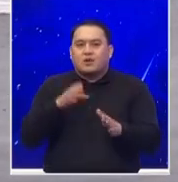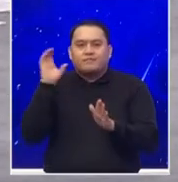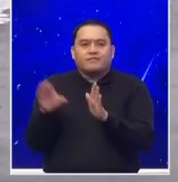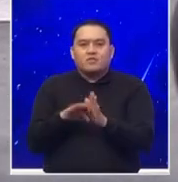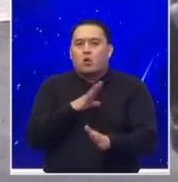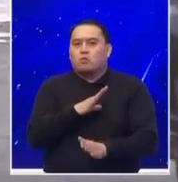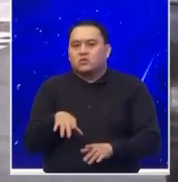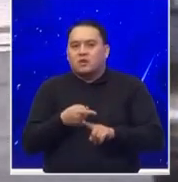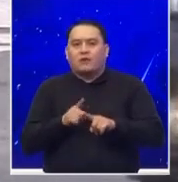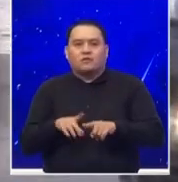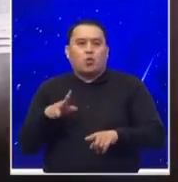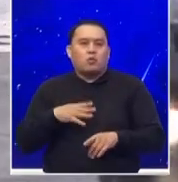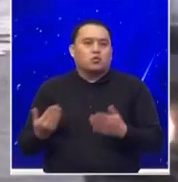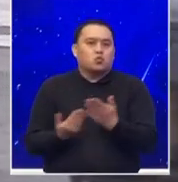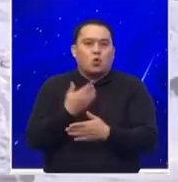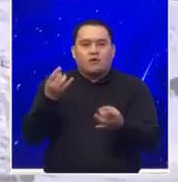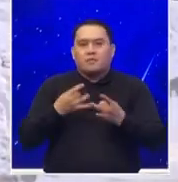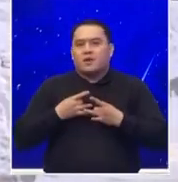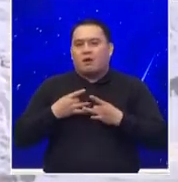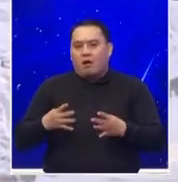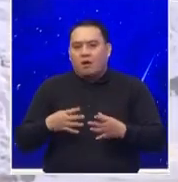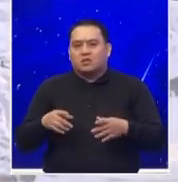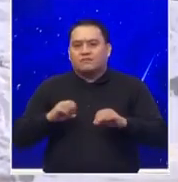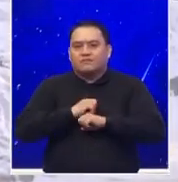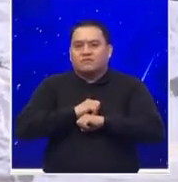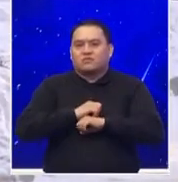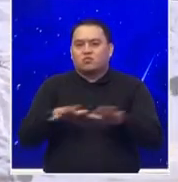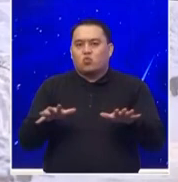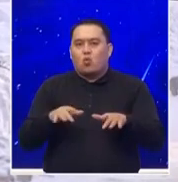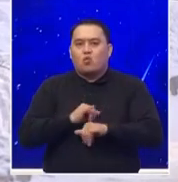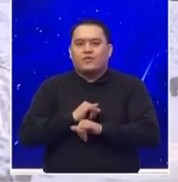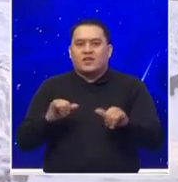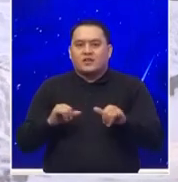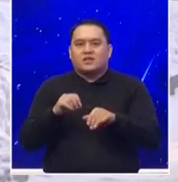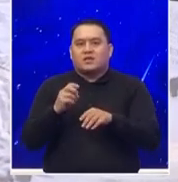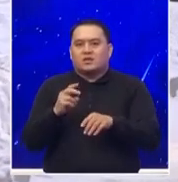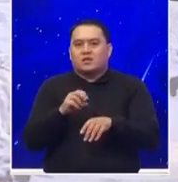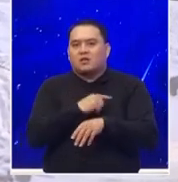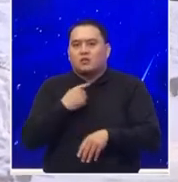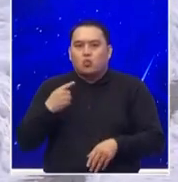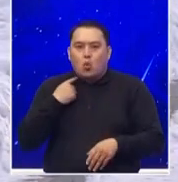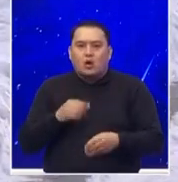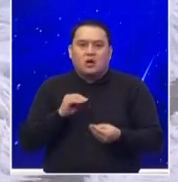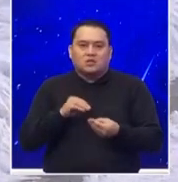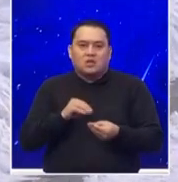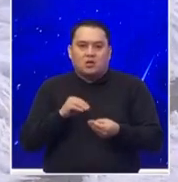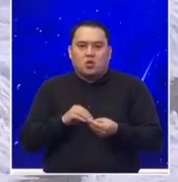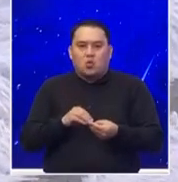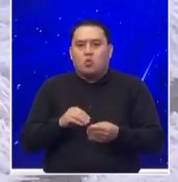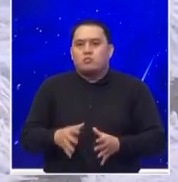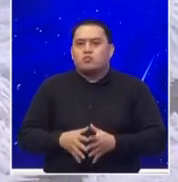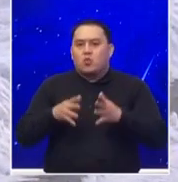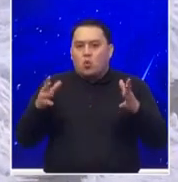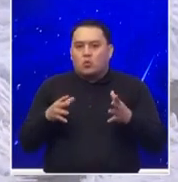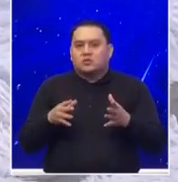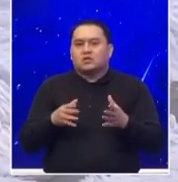врача области. Так, после новогодних выходных эпидемиологическая ситуация по КВИ в Талдыкоргане остается напряженной.